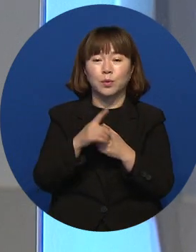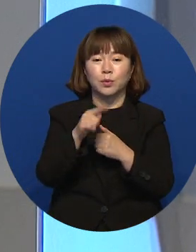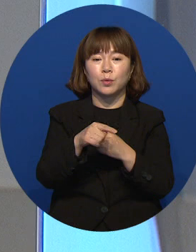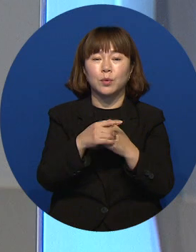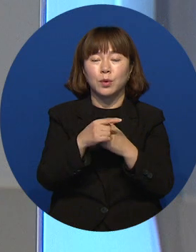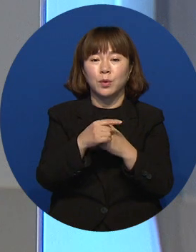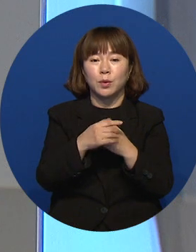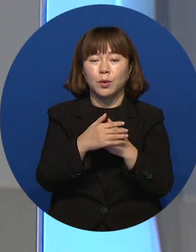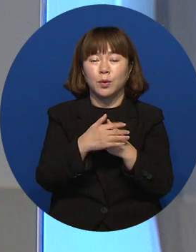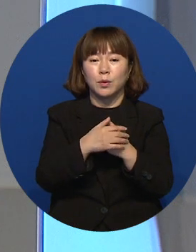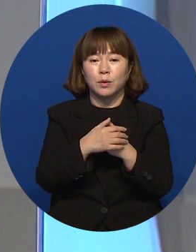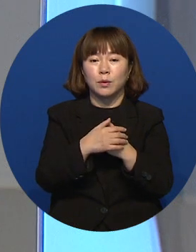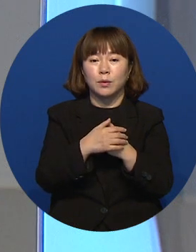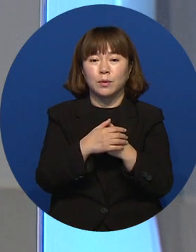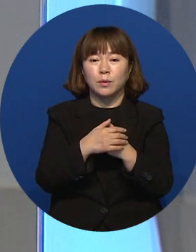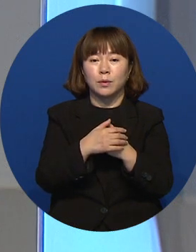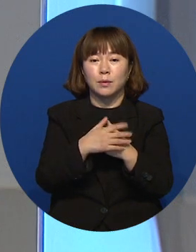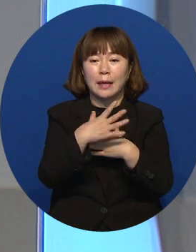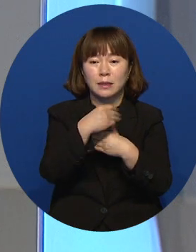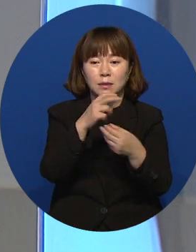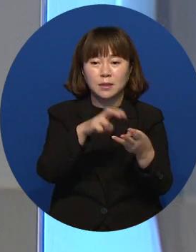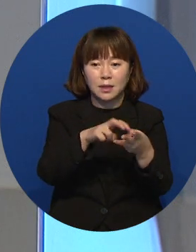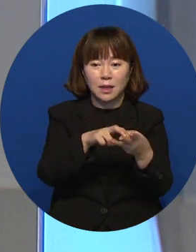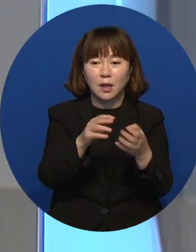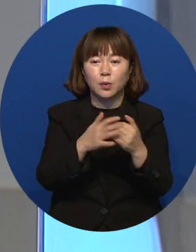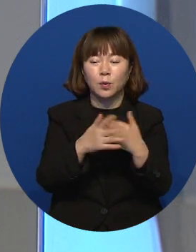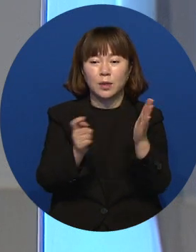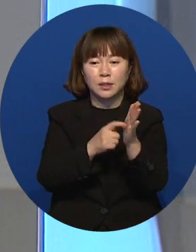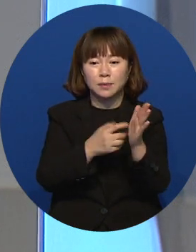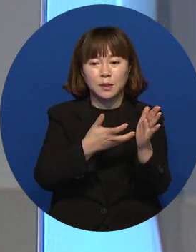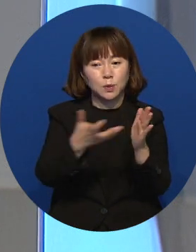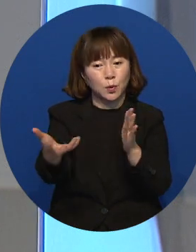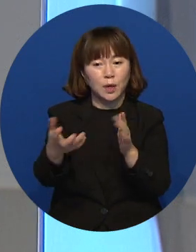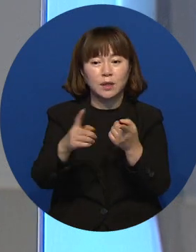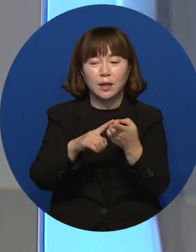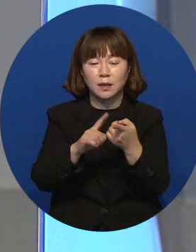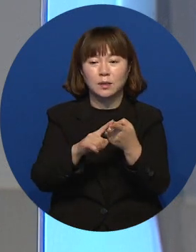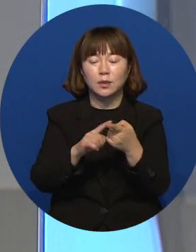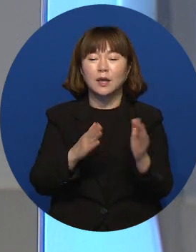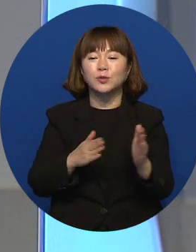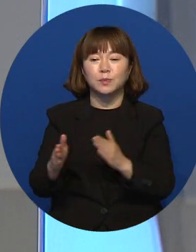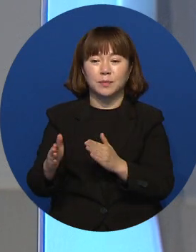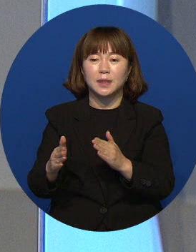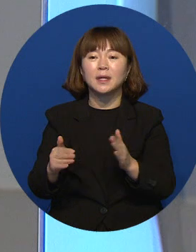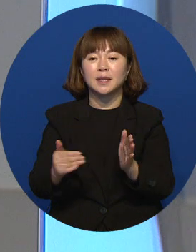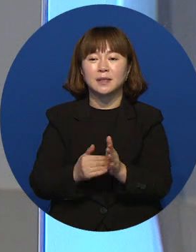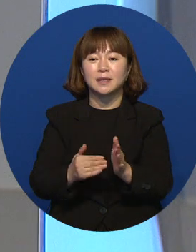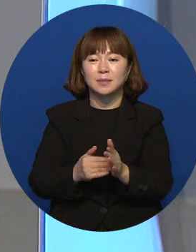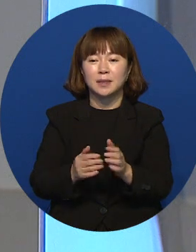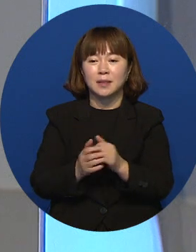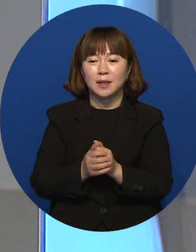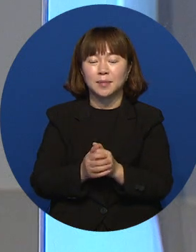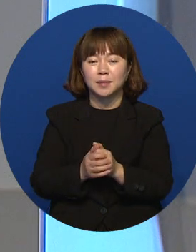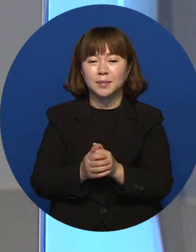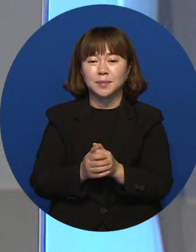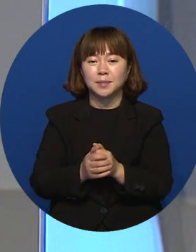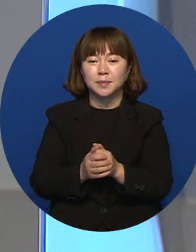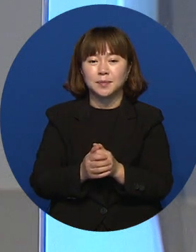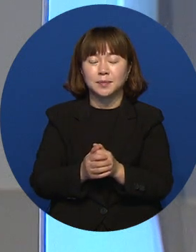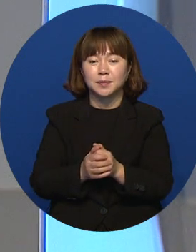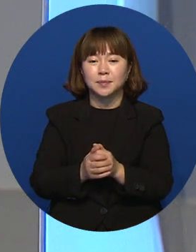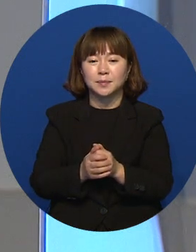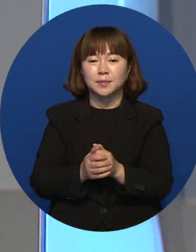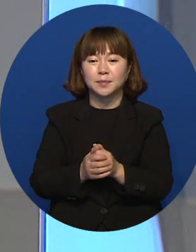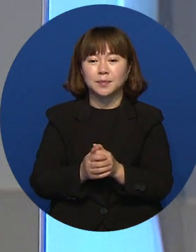긴급 2 응급 이송 체계도 마련해 가서 거기에 대해서는 좀 걱정 안하셔도 글씨에서 충분히 준비하고 있기 때문에 앞으로